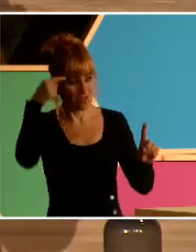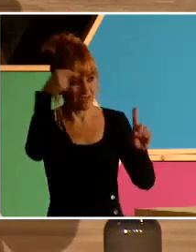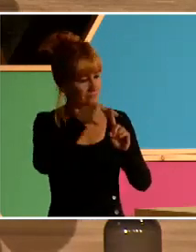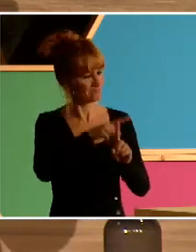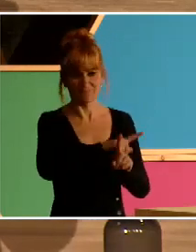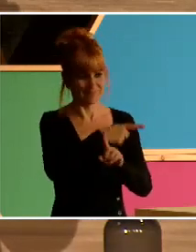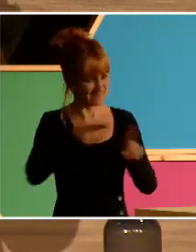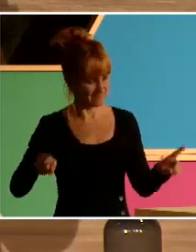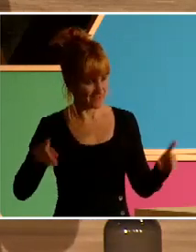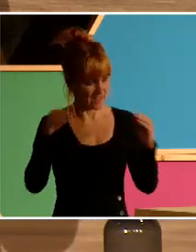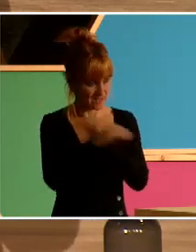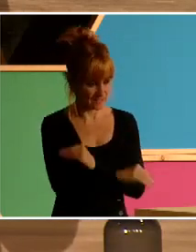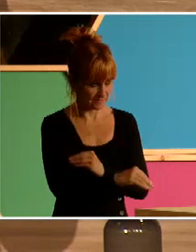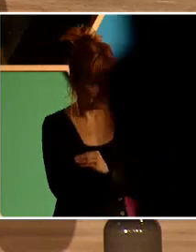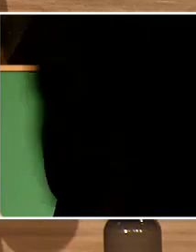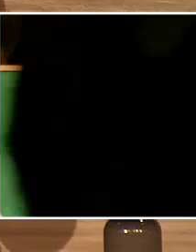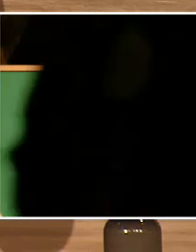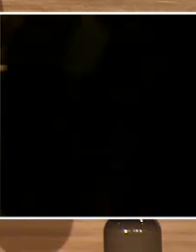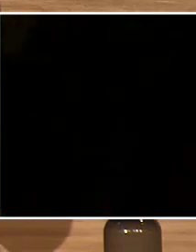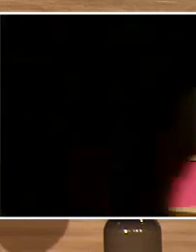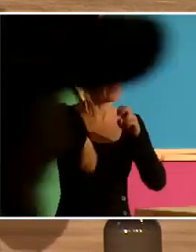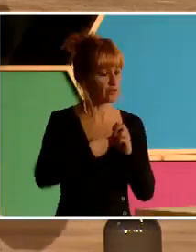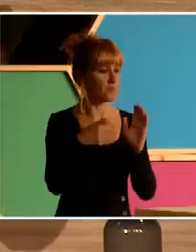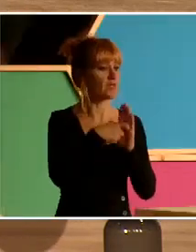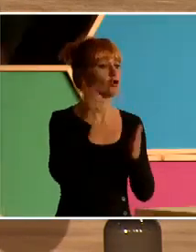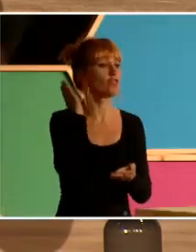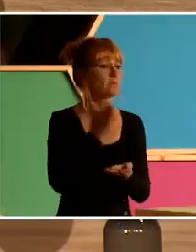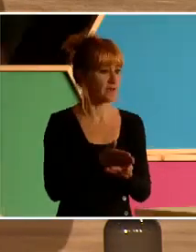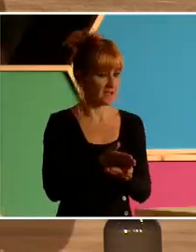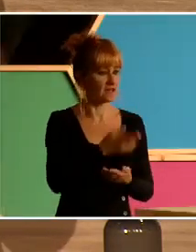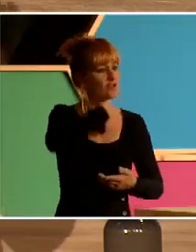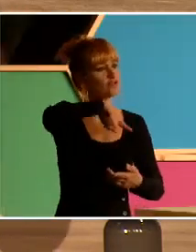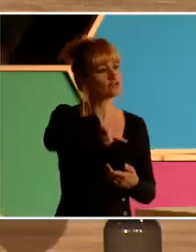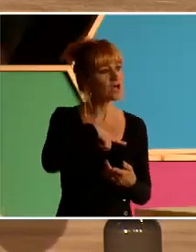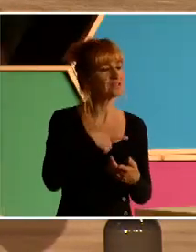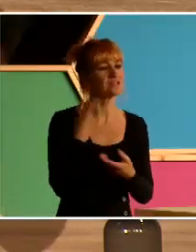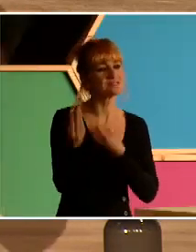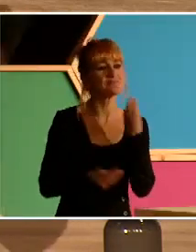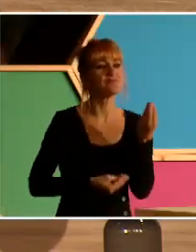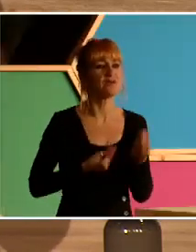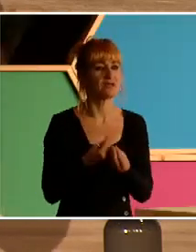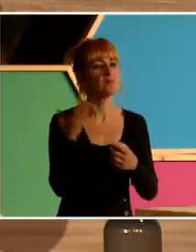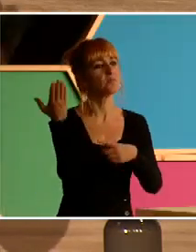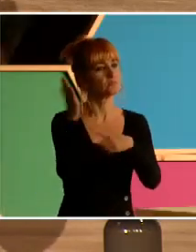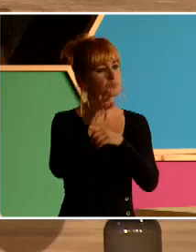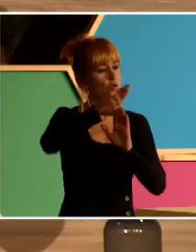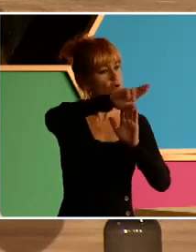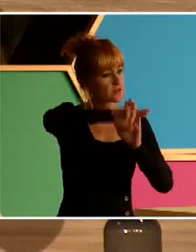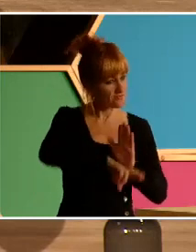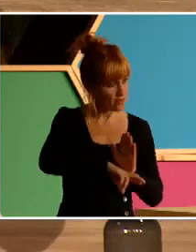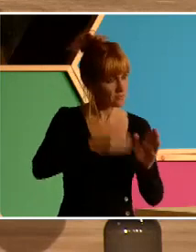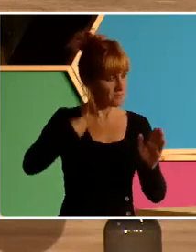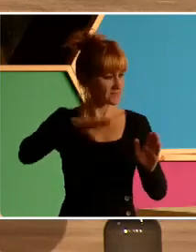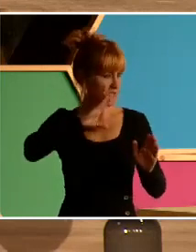el CAP, quan en la reforma del Codi Penal, nosaltres el que farem és portar una reforma del Codi Penal, i ho vam dir en